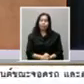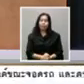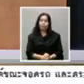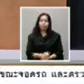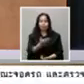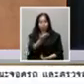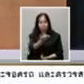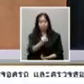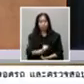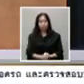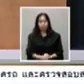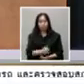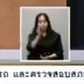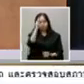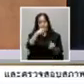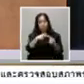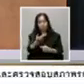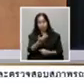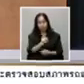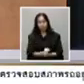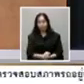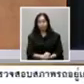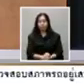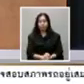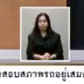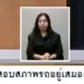ท่านเสรีพิสุทธิ์อภิปรายครับ